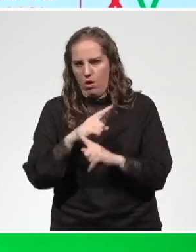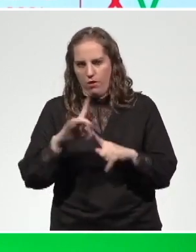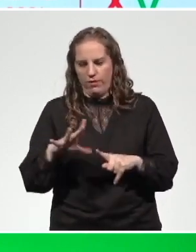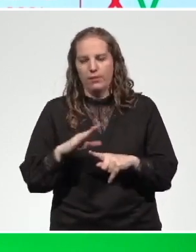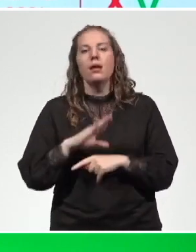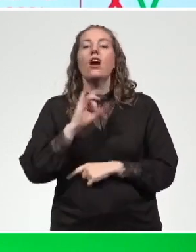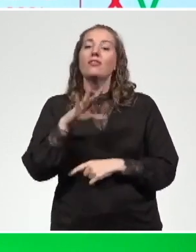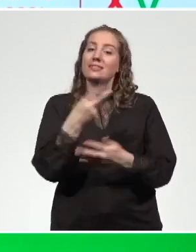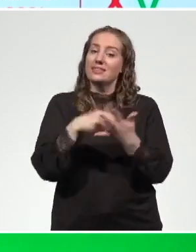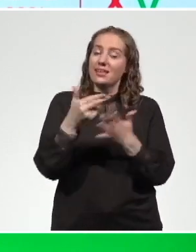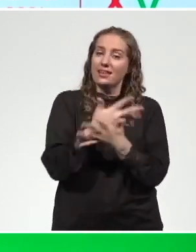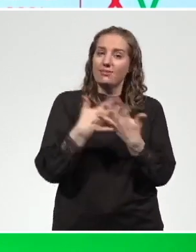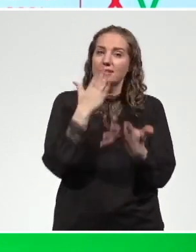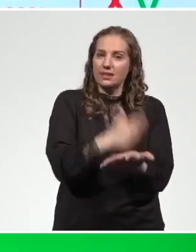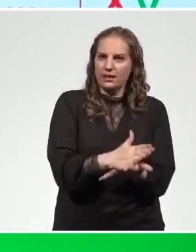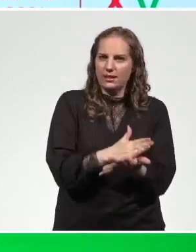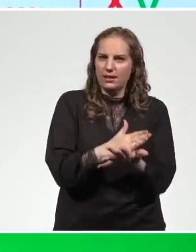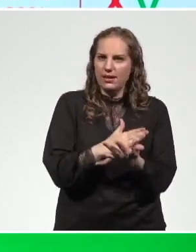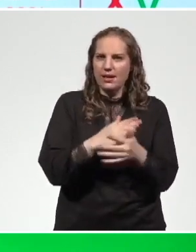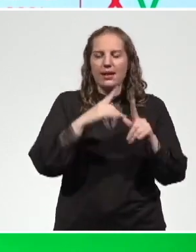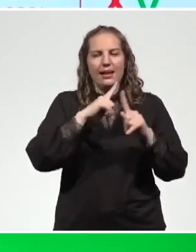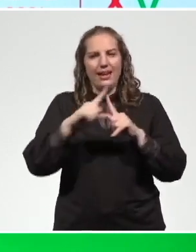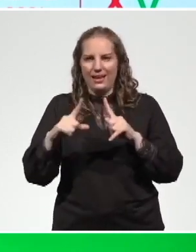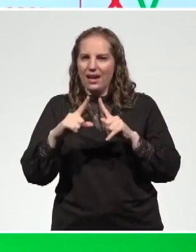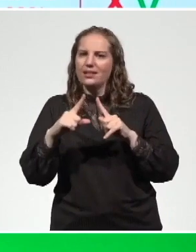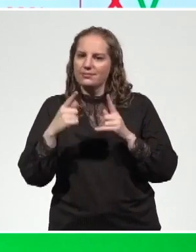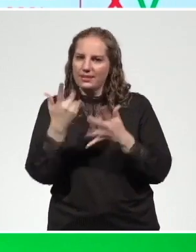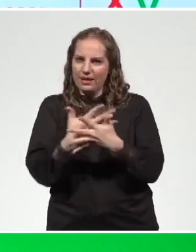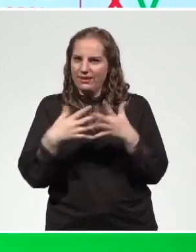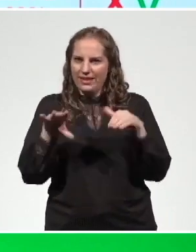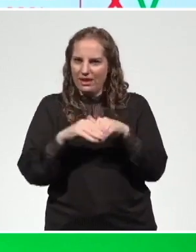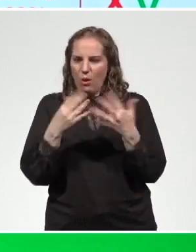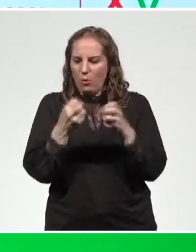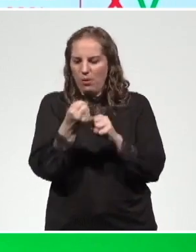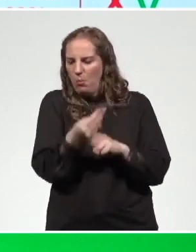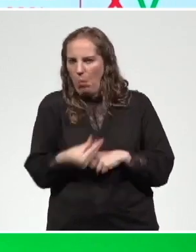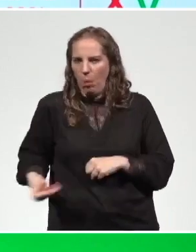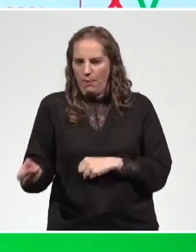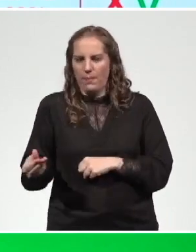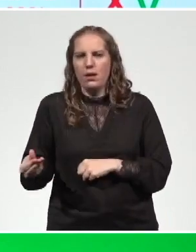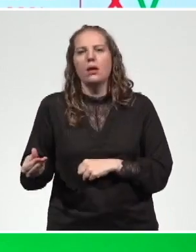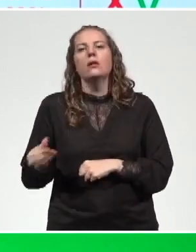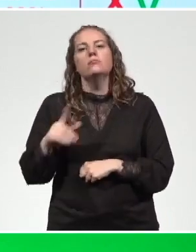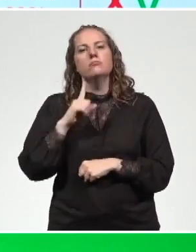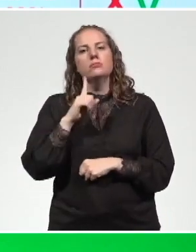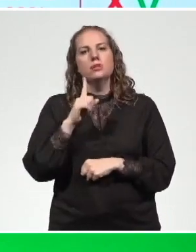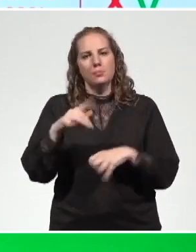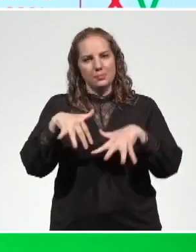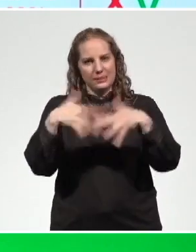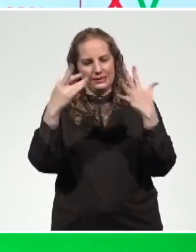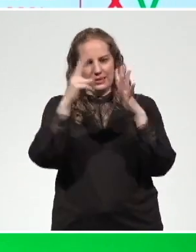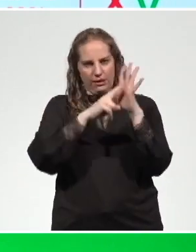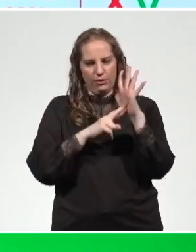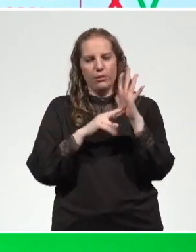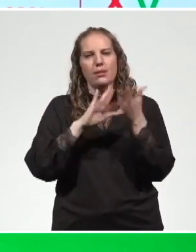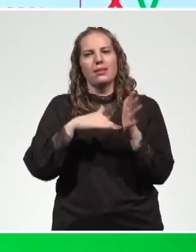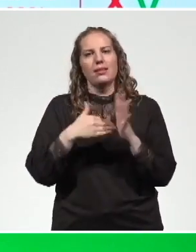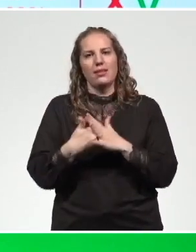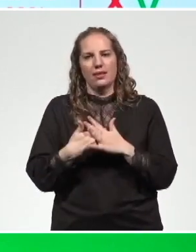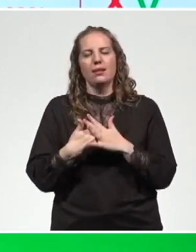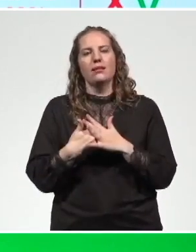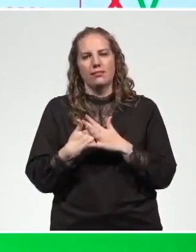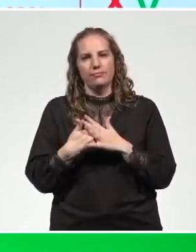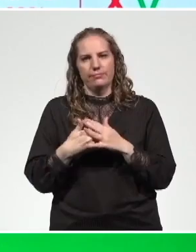en líka skattkerfi þar sem ekki drími fyrir skattaundanskot og svona skýrar leikreglur tryggja heilbrigðan vinnumarka. Þá ætla ég að